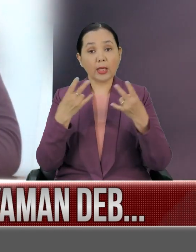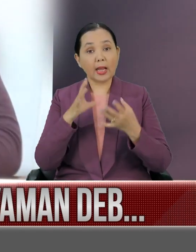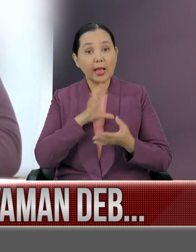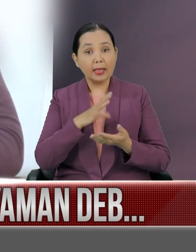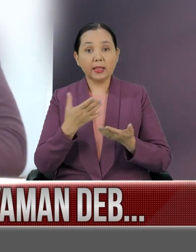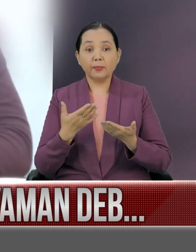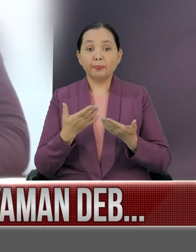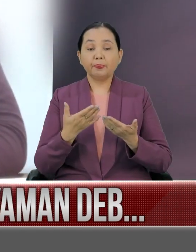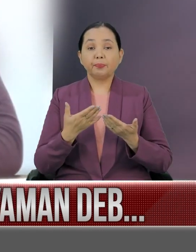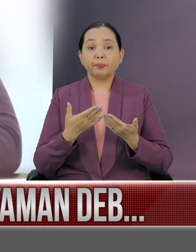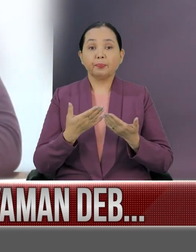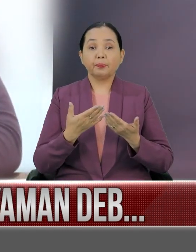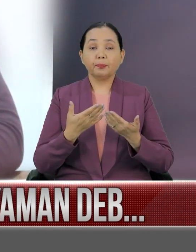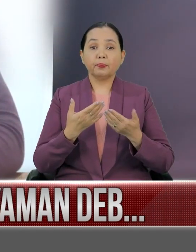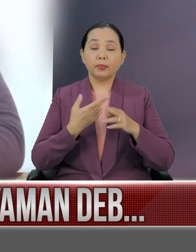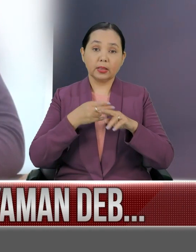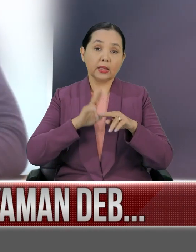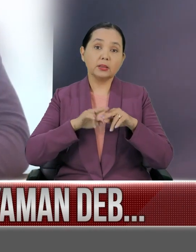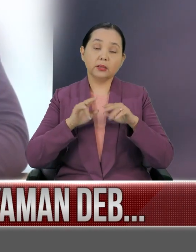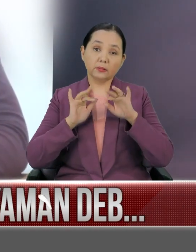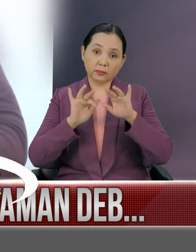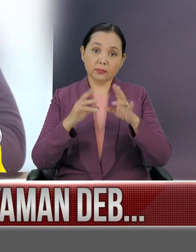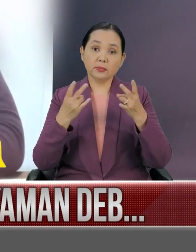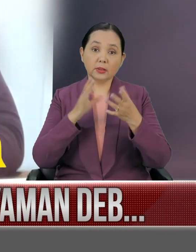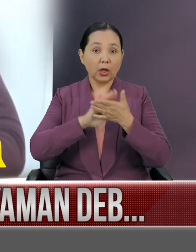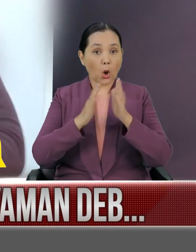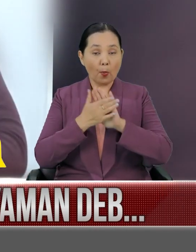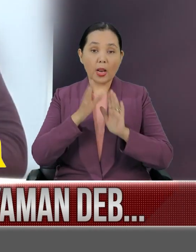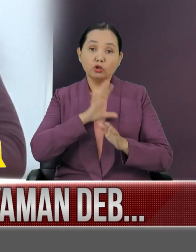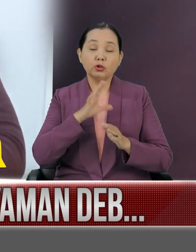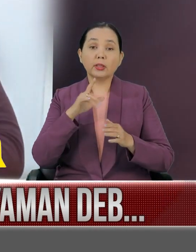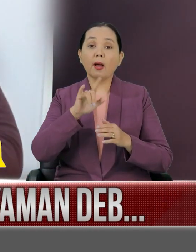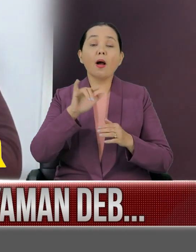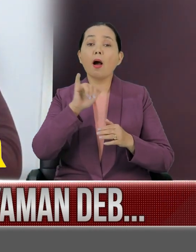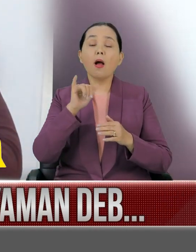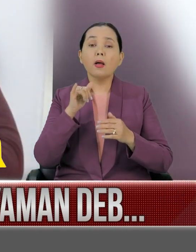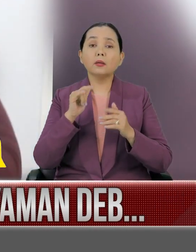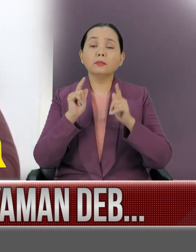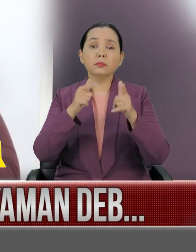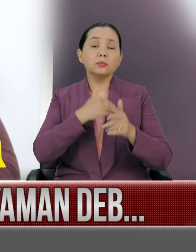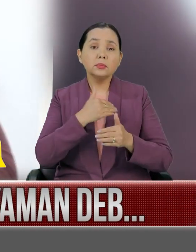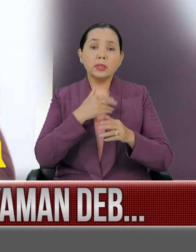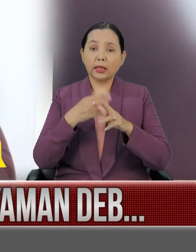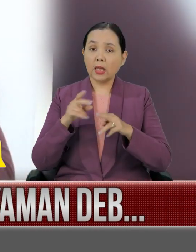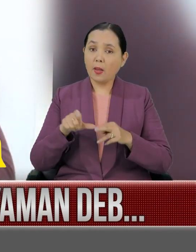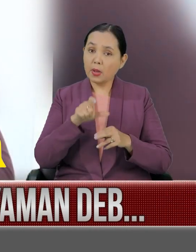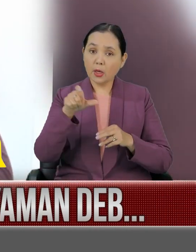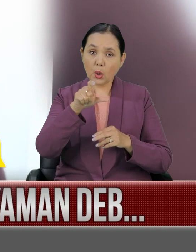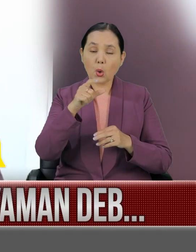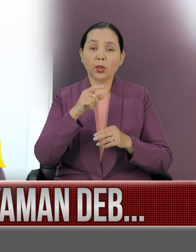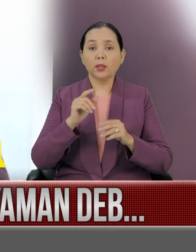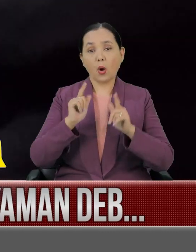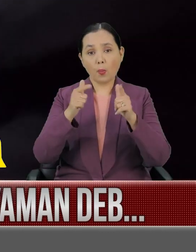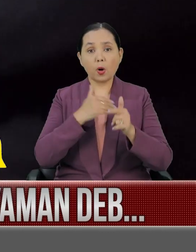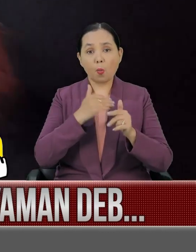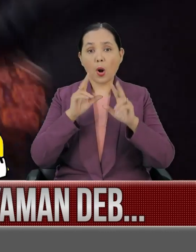edi. Mayli, atirib qo'yaman o'g'li deb gaplashdik. Qayerga olib kirib qo'ymoqchi edingiz? Temir yo'lga, provodnikka kirib qo'yaman